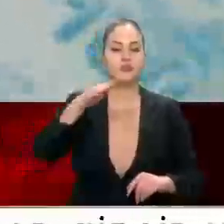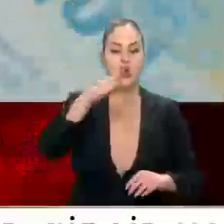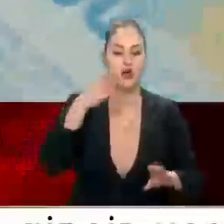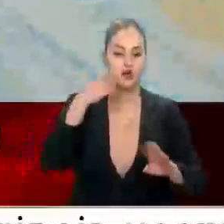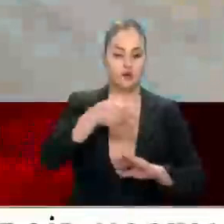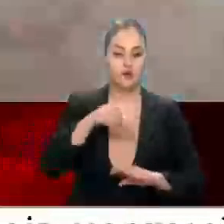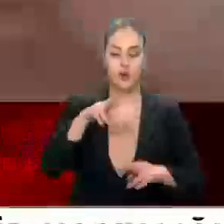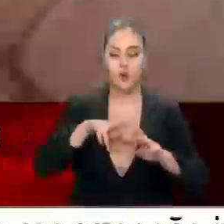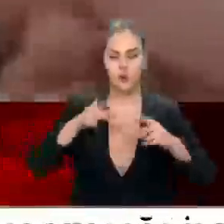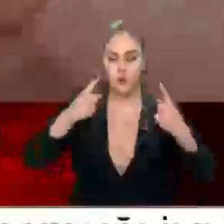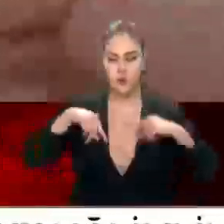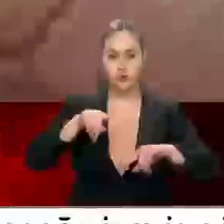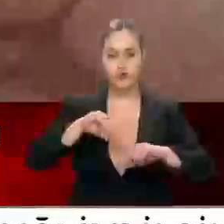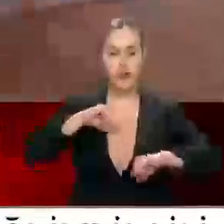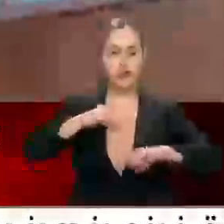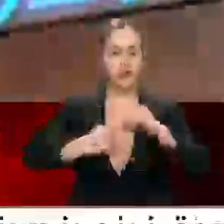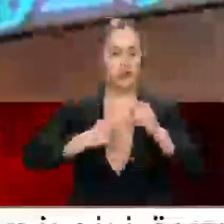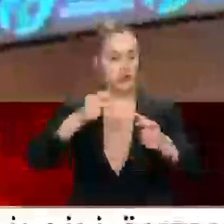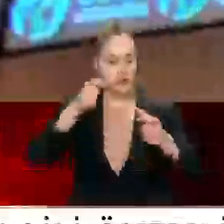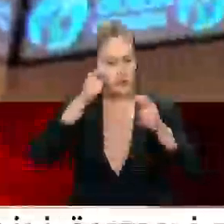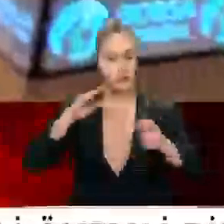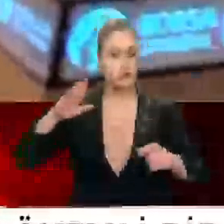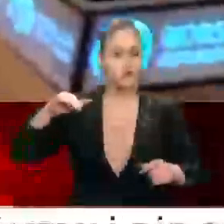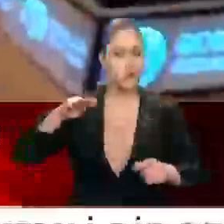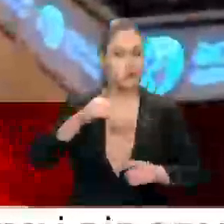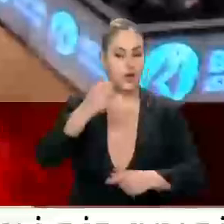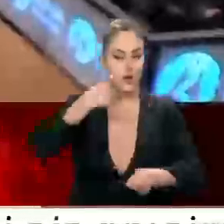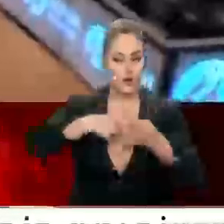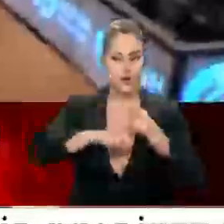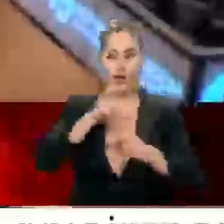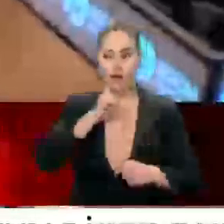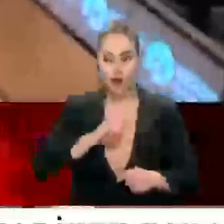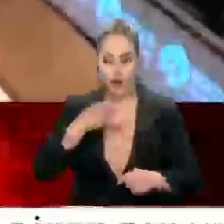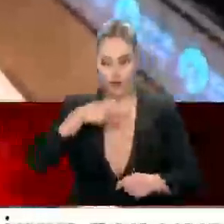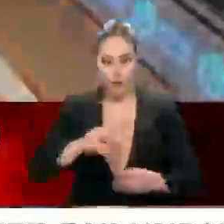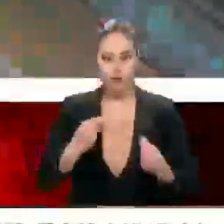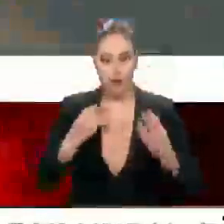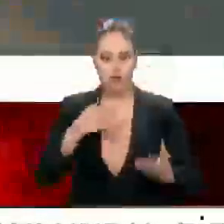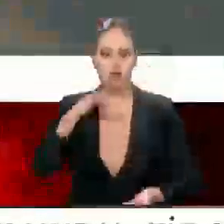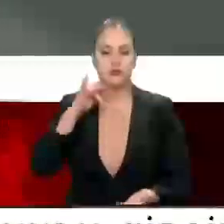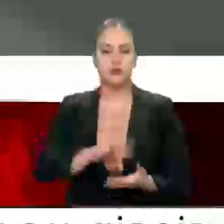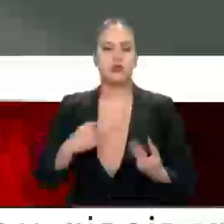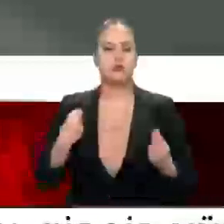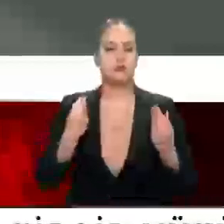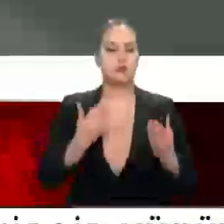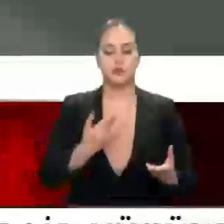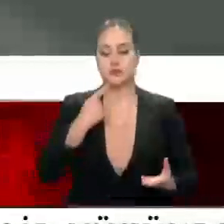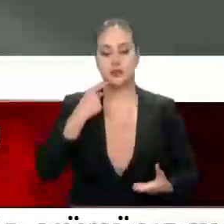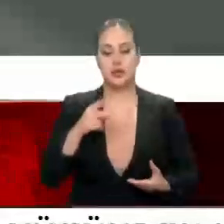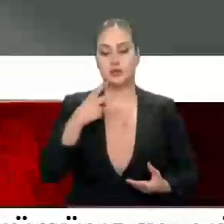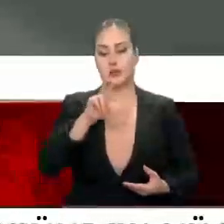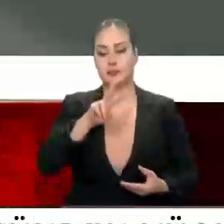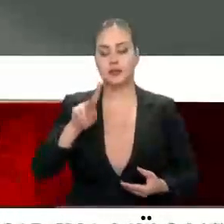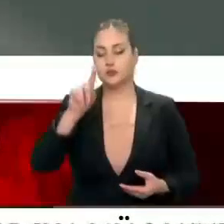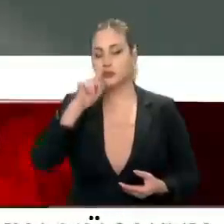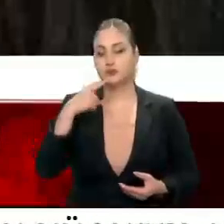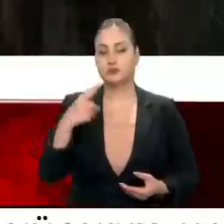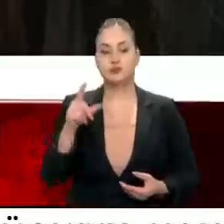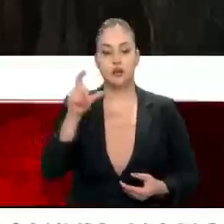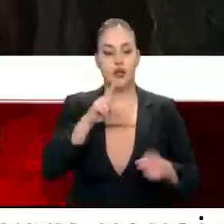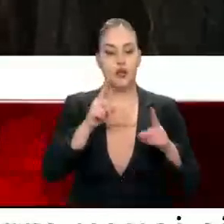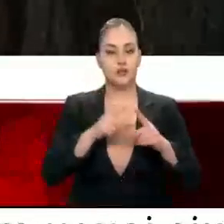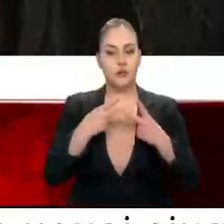da o hareketliliğe dikkat çekti. Borsada yanlış yönlendirene cezayı keseriz dedi. 2022'de aylık 100 binin üzerinde hesap